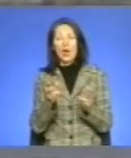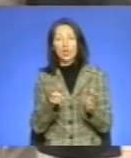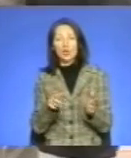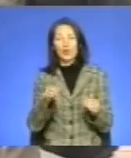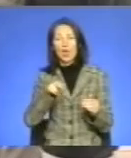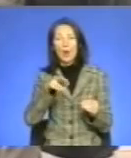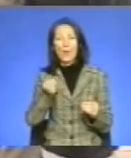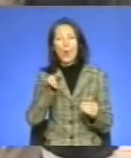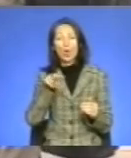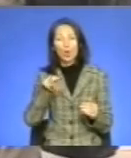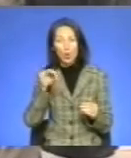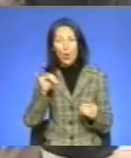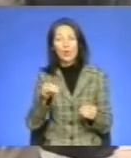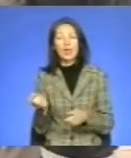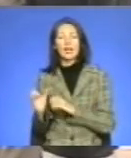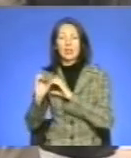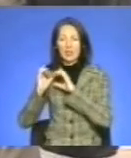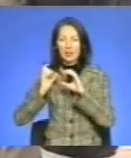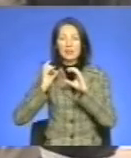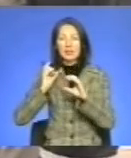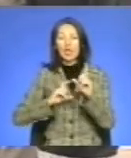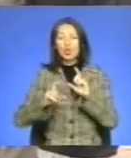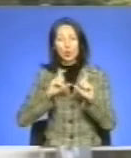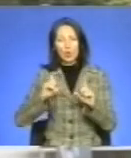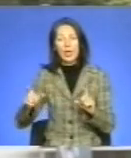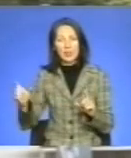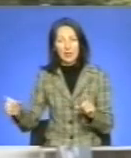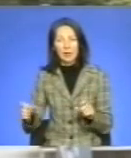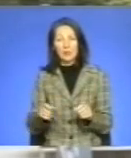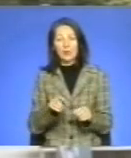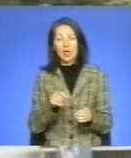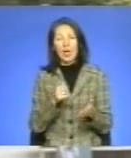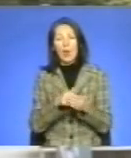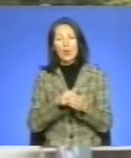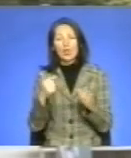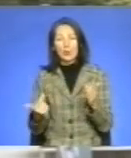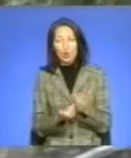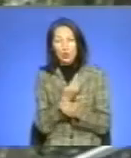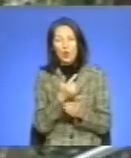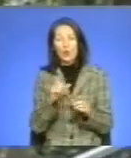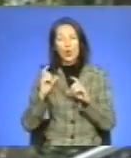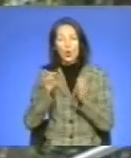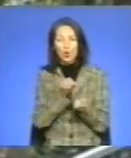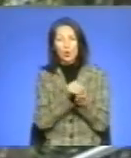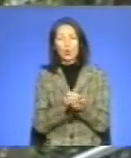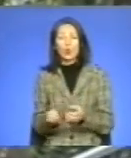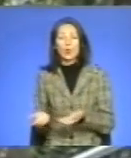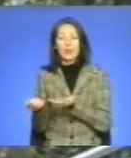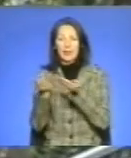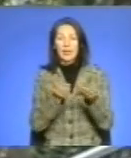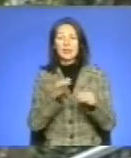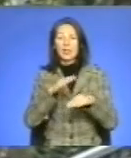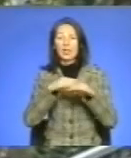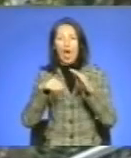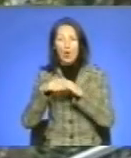Київського університету. До місця поховання Чернечої гори труну знову понесли на руках. 22 травня після